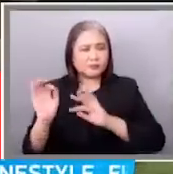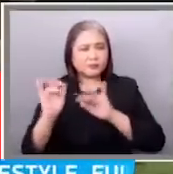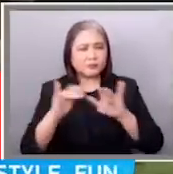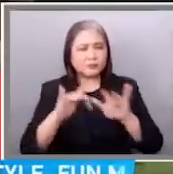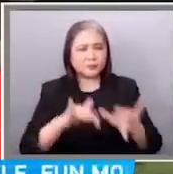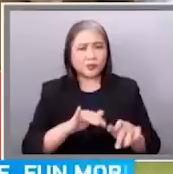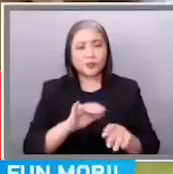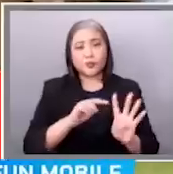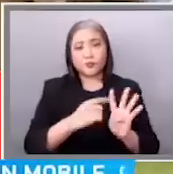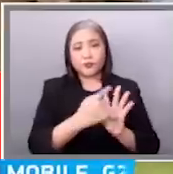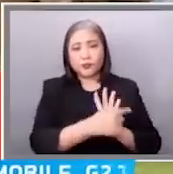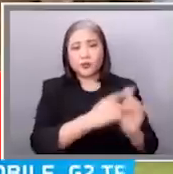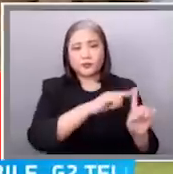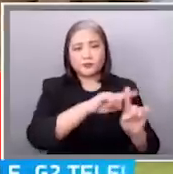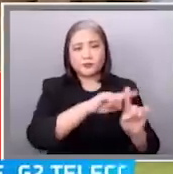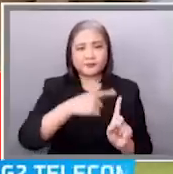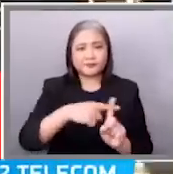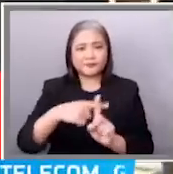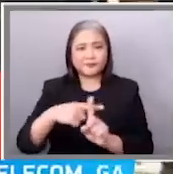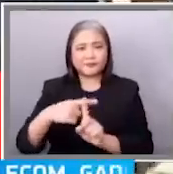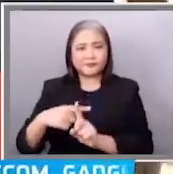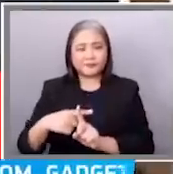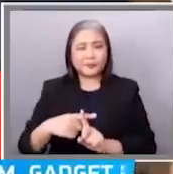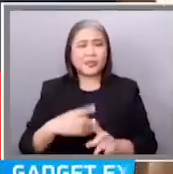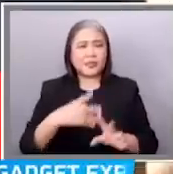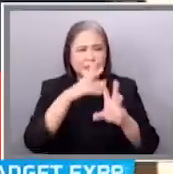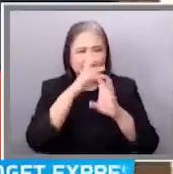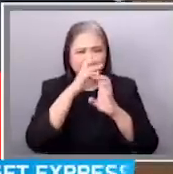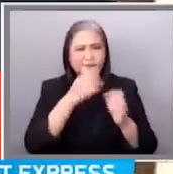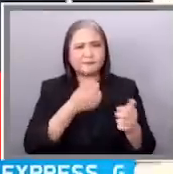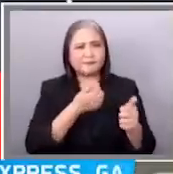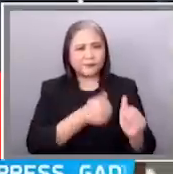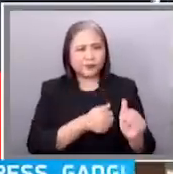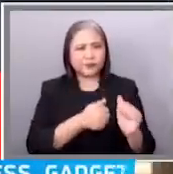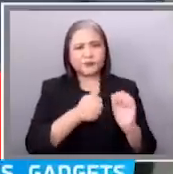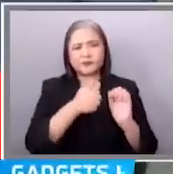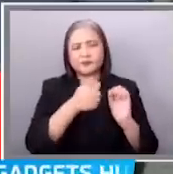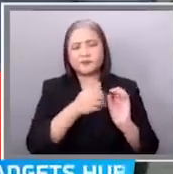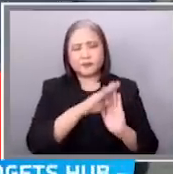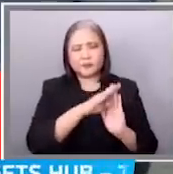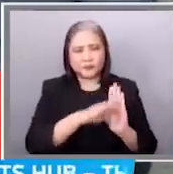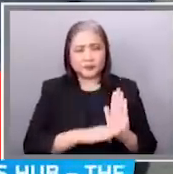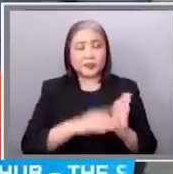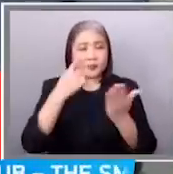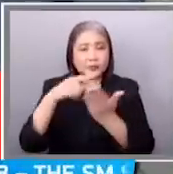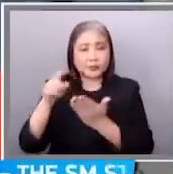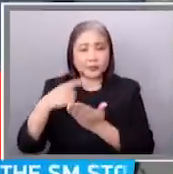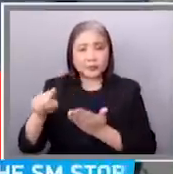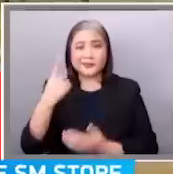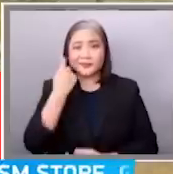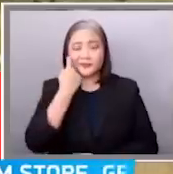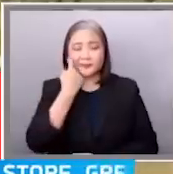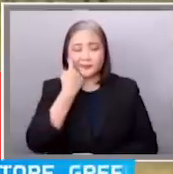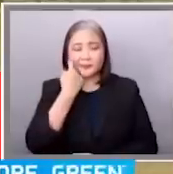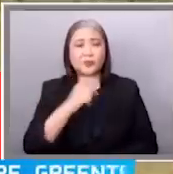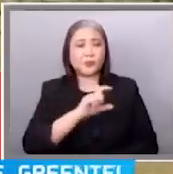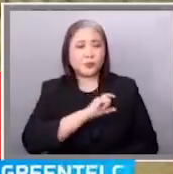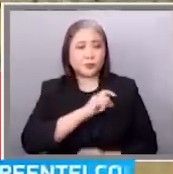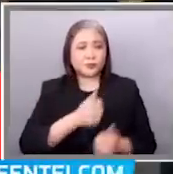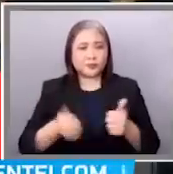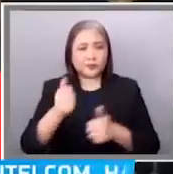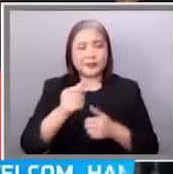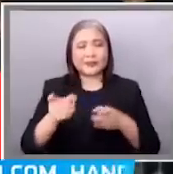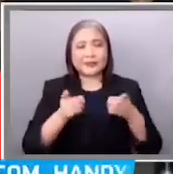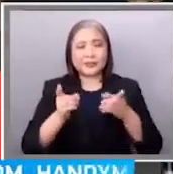sementeryo. Mahigpit ang seguridad na ipinapatupad sa lugar. Nag-inspeksyon dito kanina si Police City Director Colonel